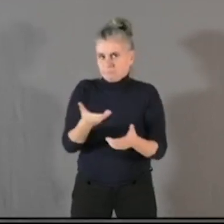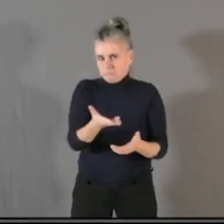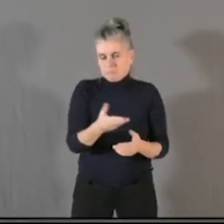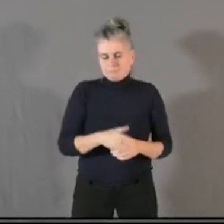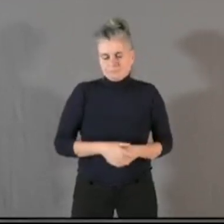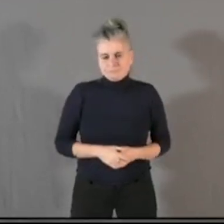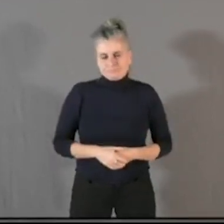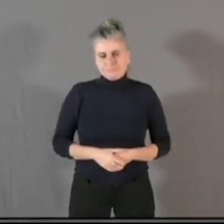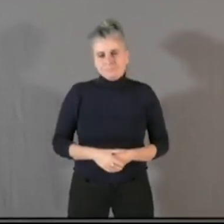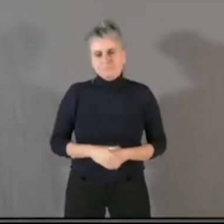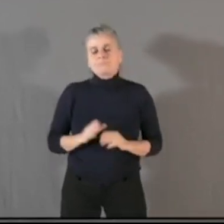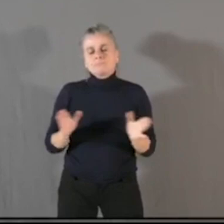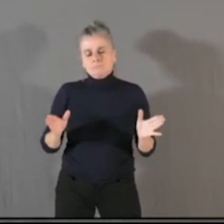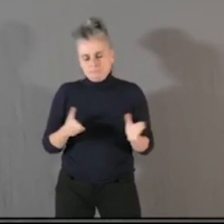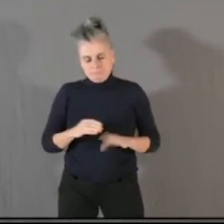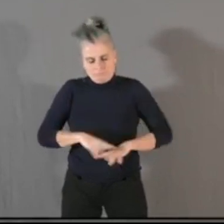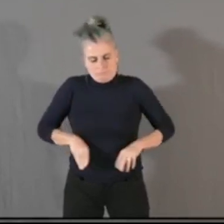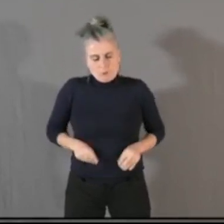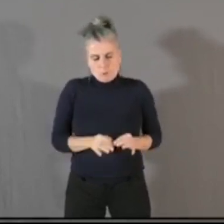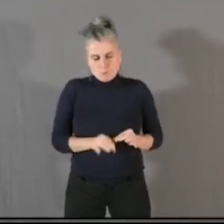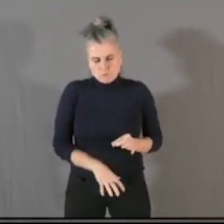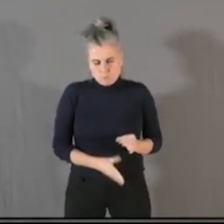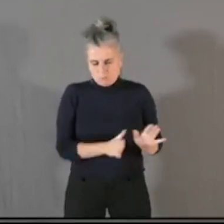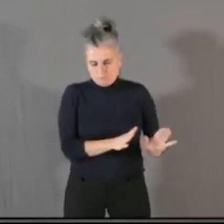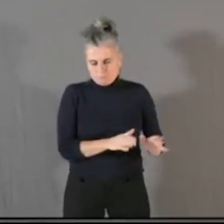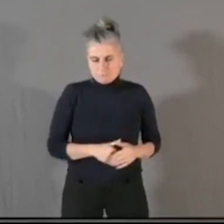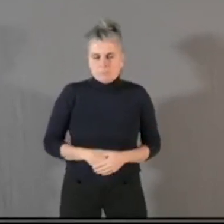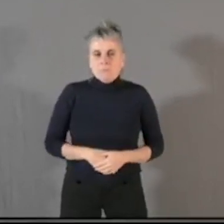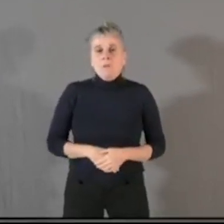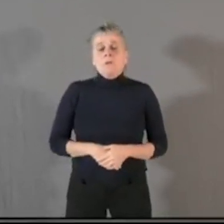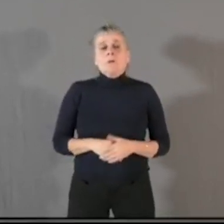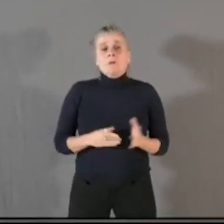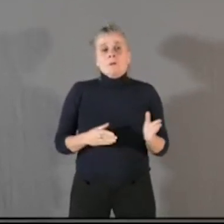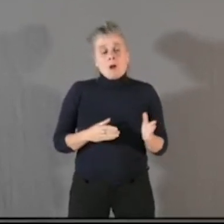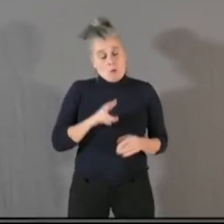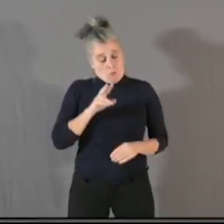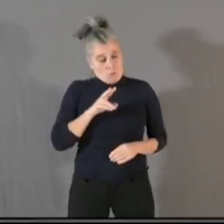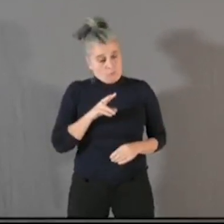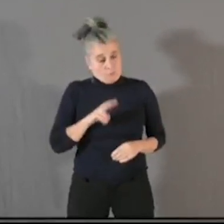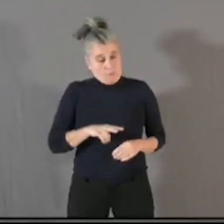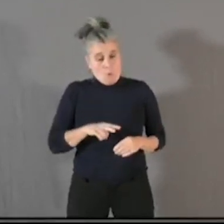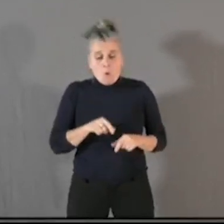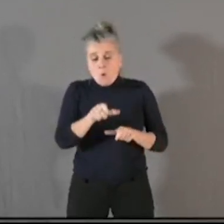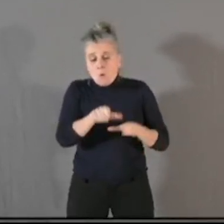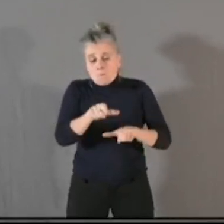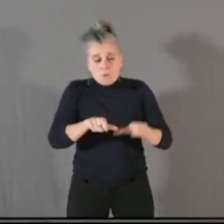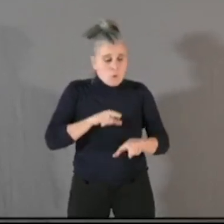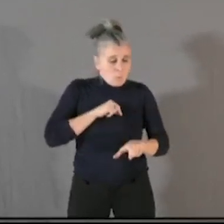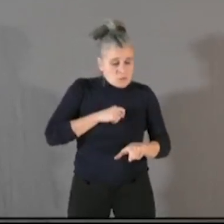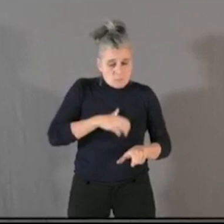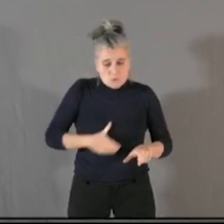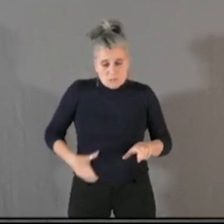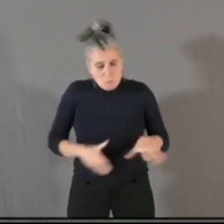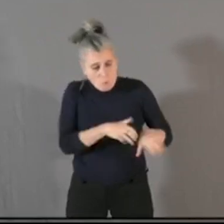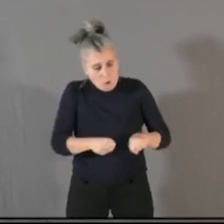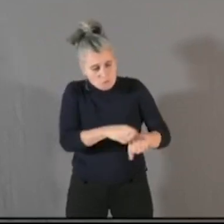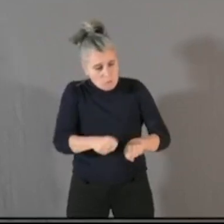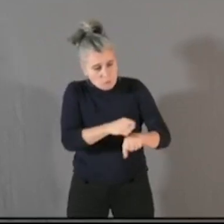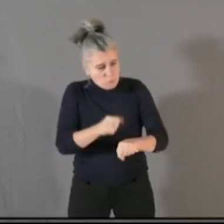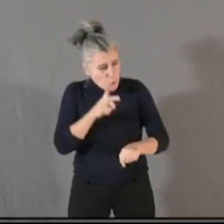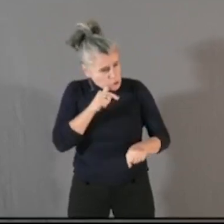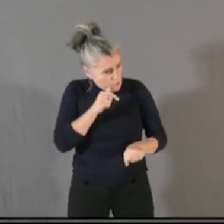Je salue, et je termine, c'est ma conclusion, je salue votre effort de recruter des policiers municipaux, c'est très bien, c'est attendu